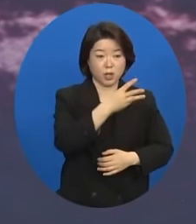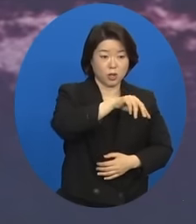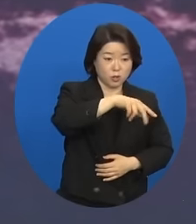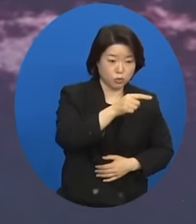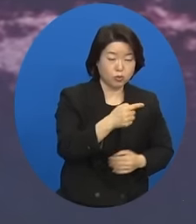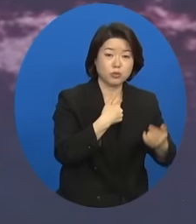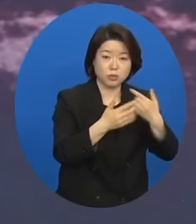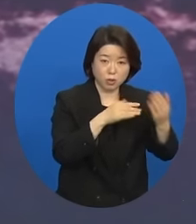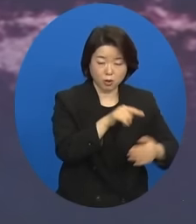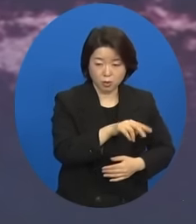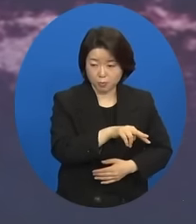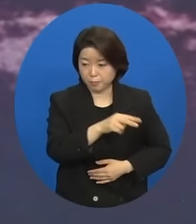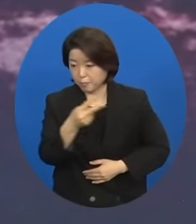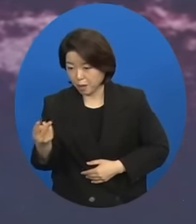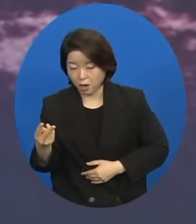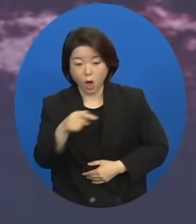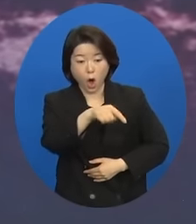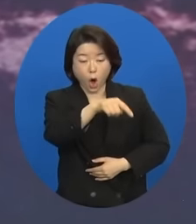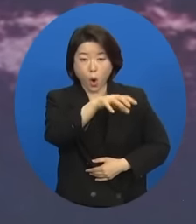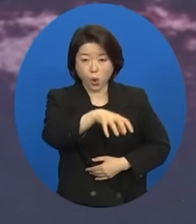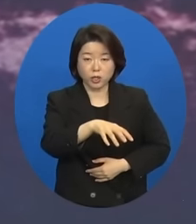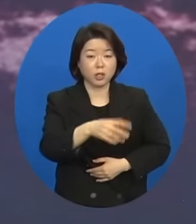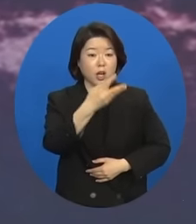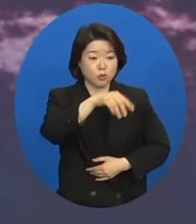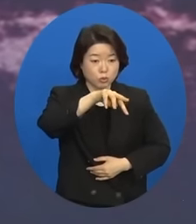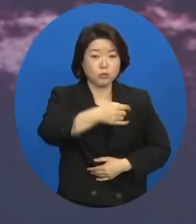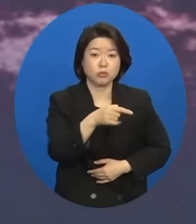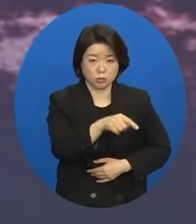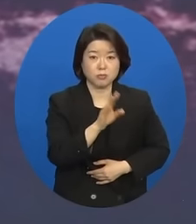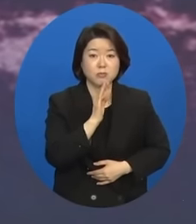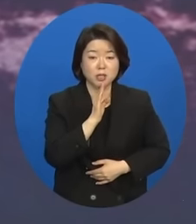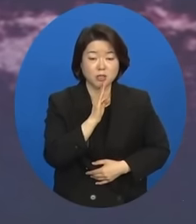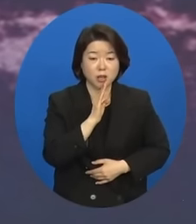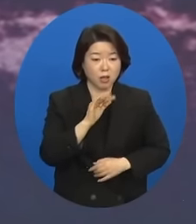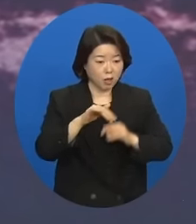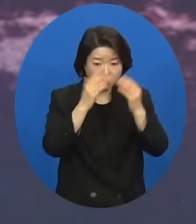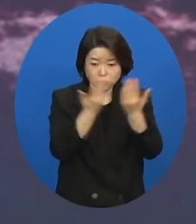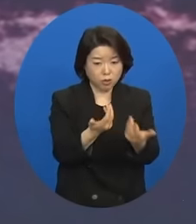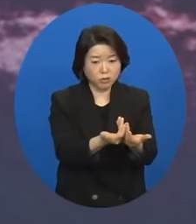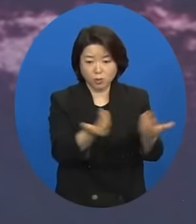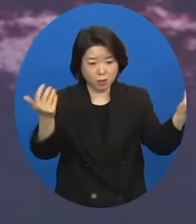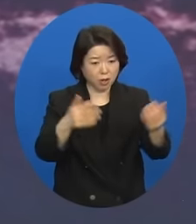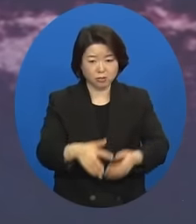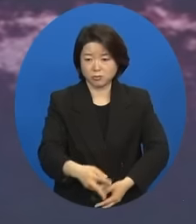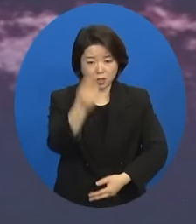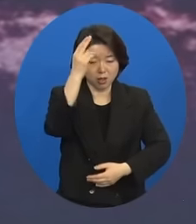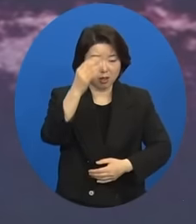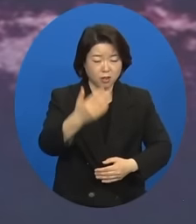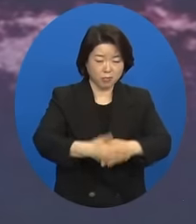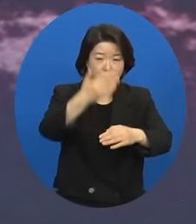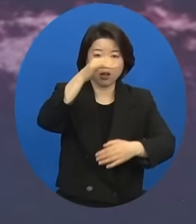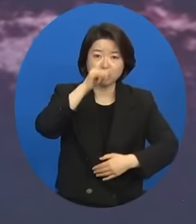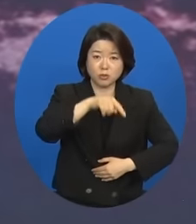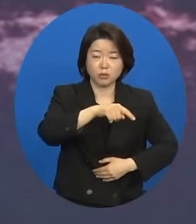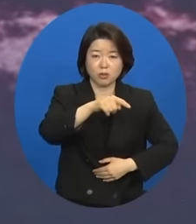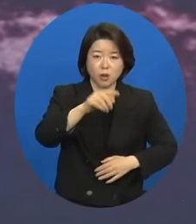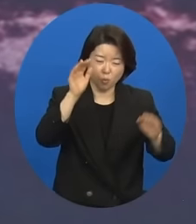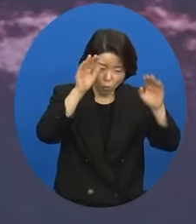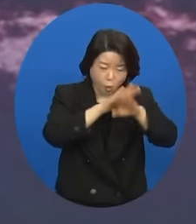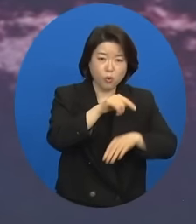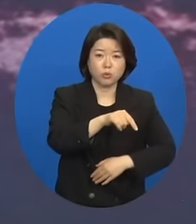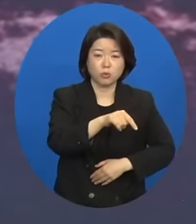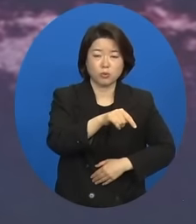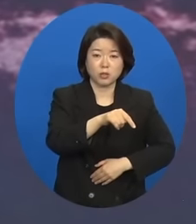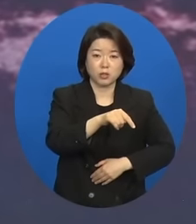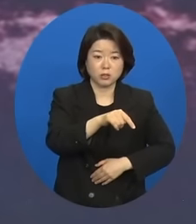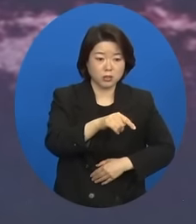경험에서 거기가 루스에 루스 맞죠 부모님 다 돌아가 다 모든 것이 다 분리가 되고 다 단절이 됐습니다 근데 거기가